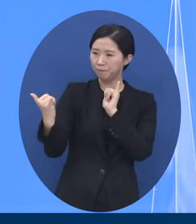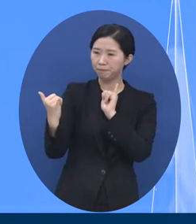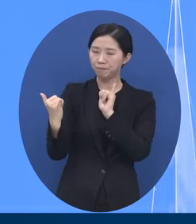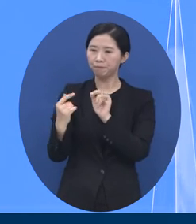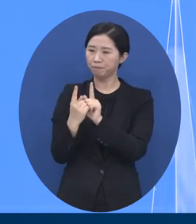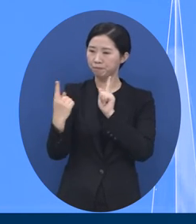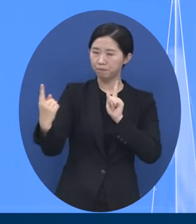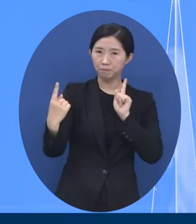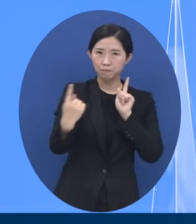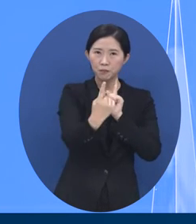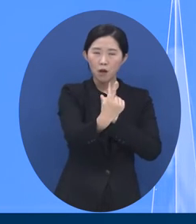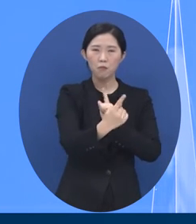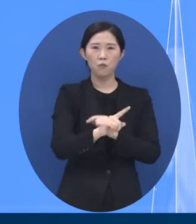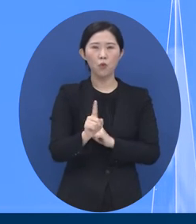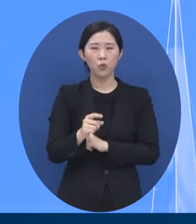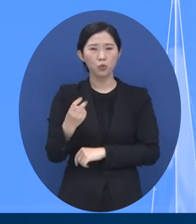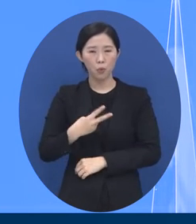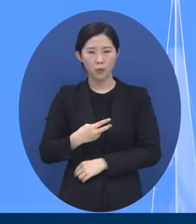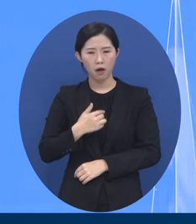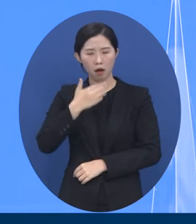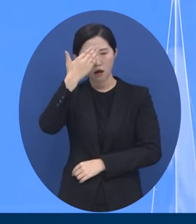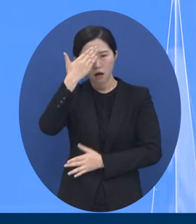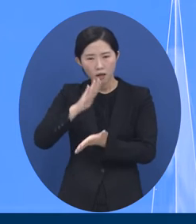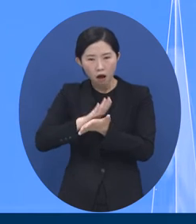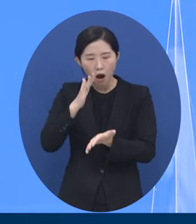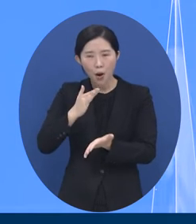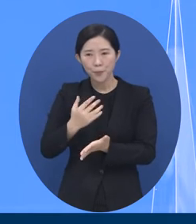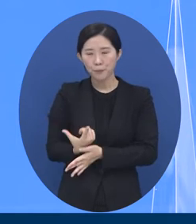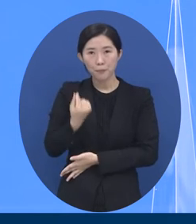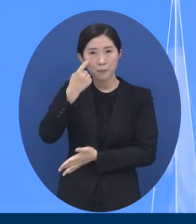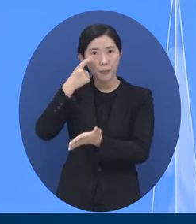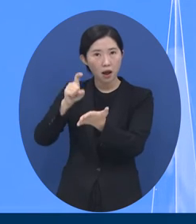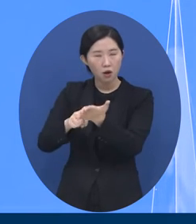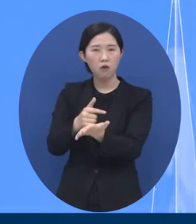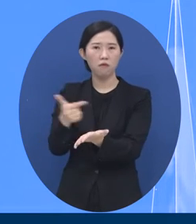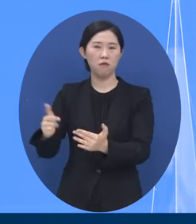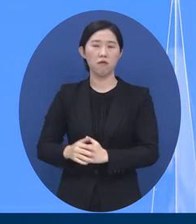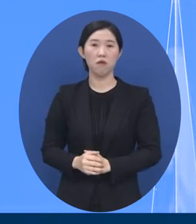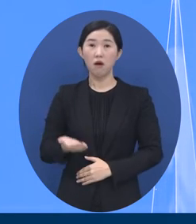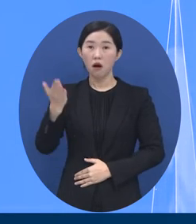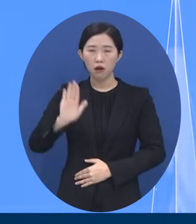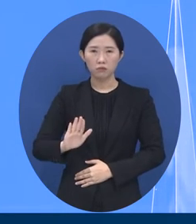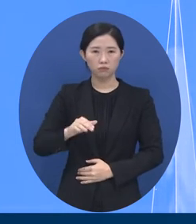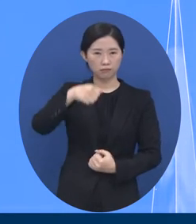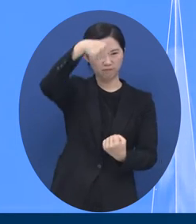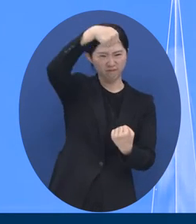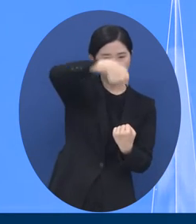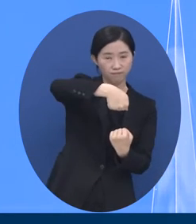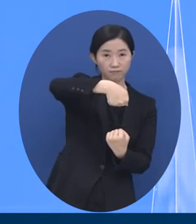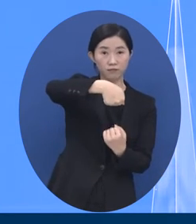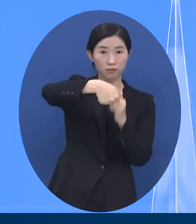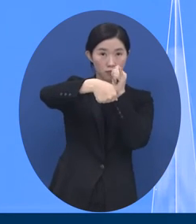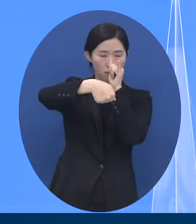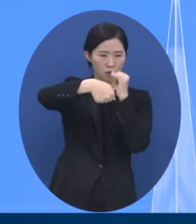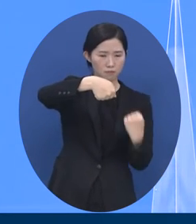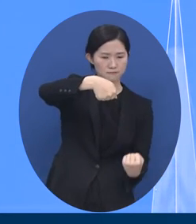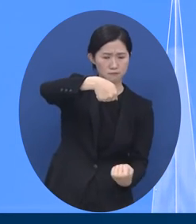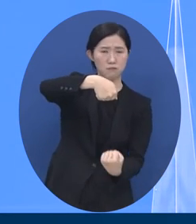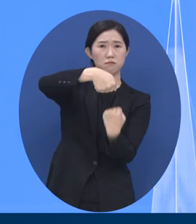조기 발견하게 되는 것 같은 일입니다. 하지만 반대로 감염 발생을 증가시키는 힘도